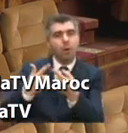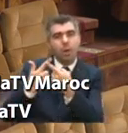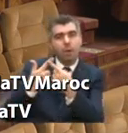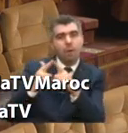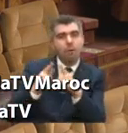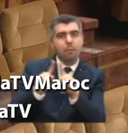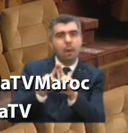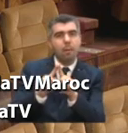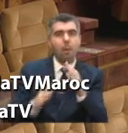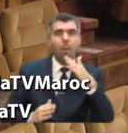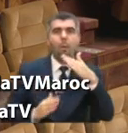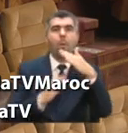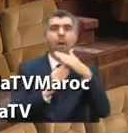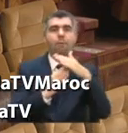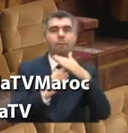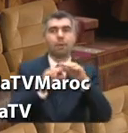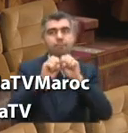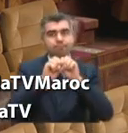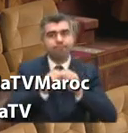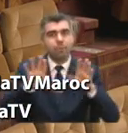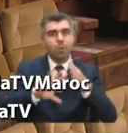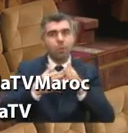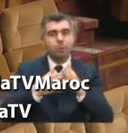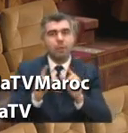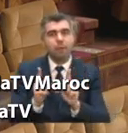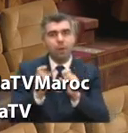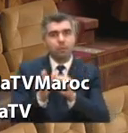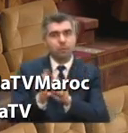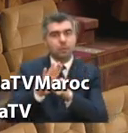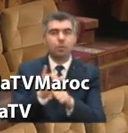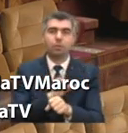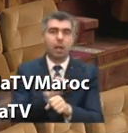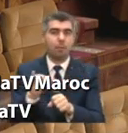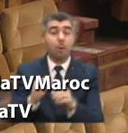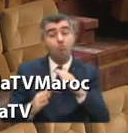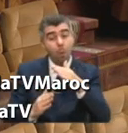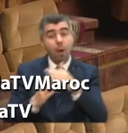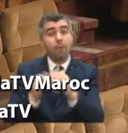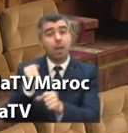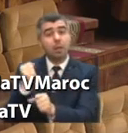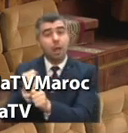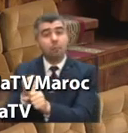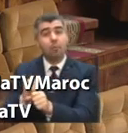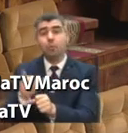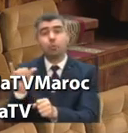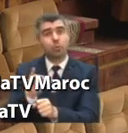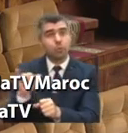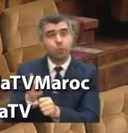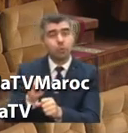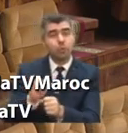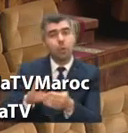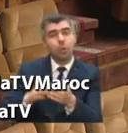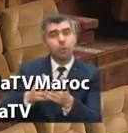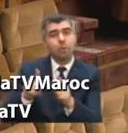المرسومة للحد من انتقال العدوى ومواكبة حالات توقف عن العمل وصيغورة تمكين المتوقفين